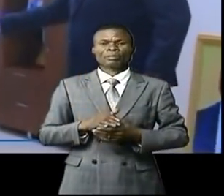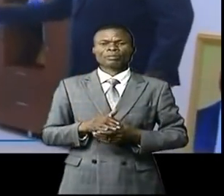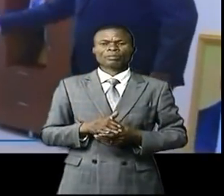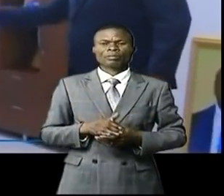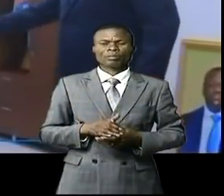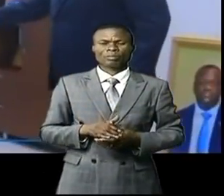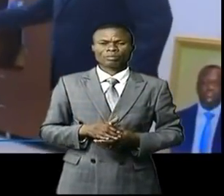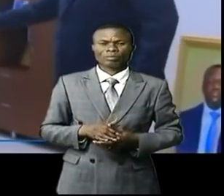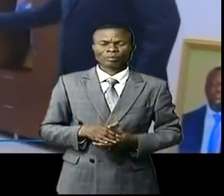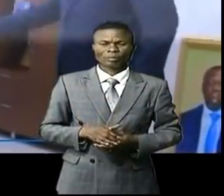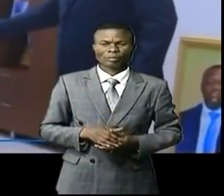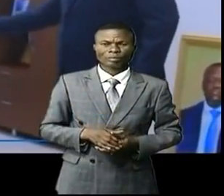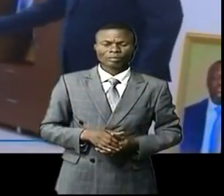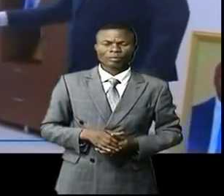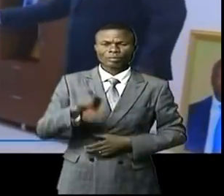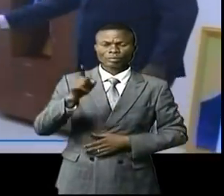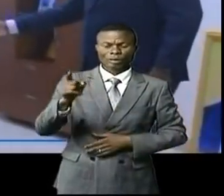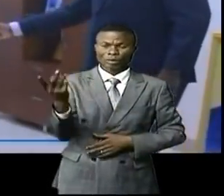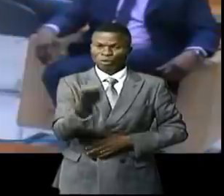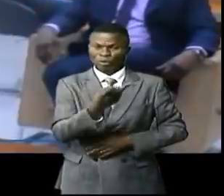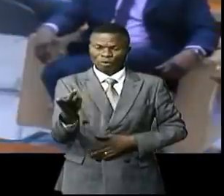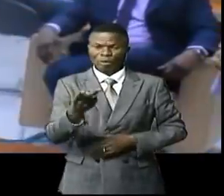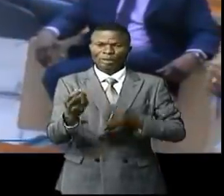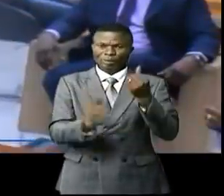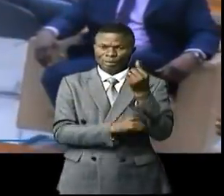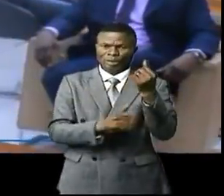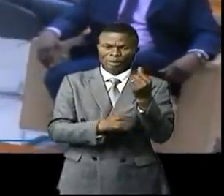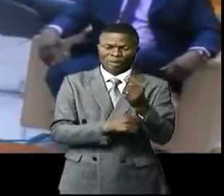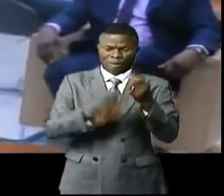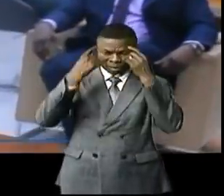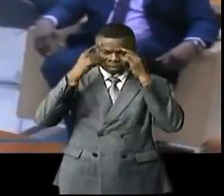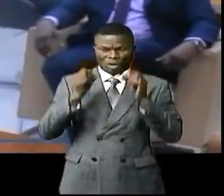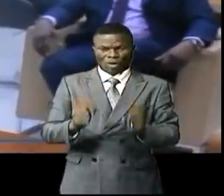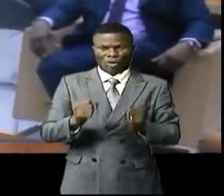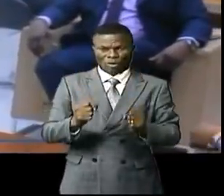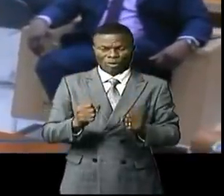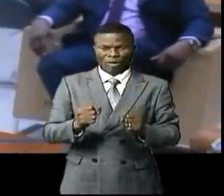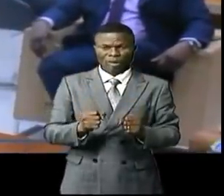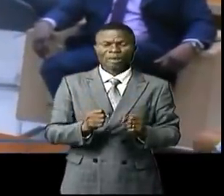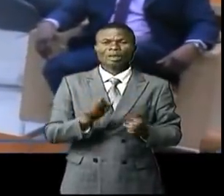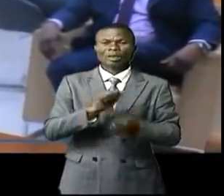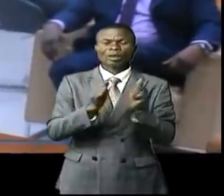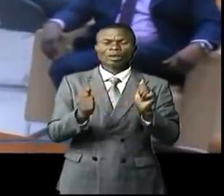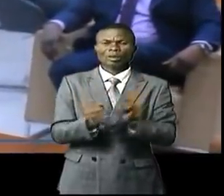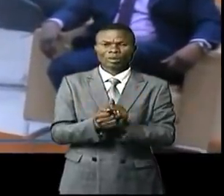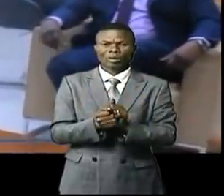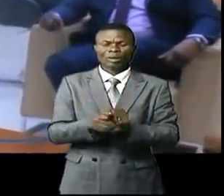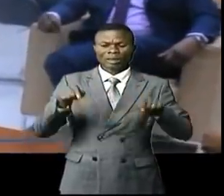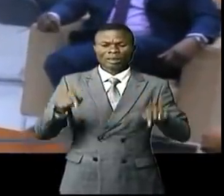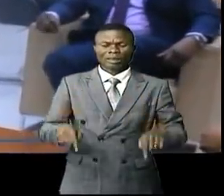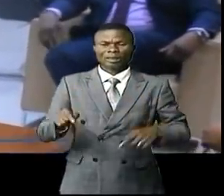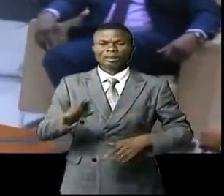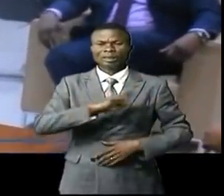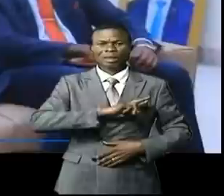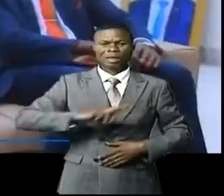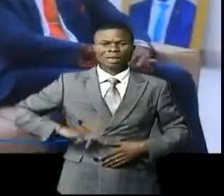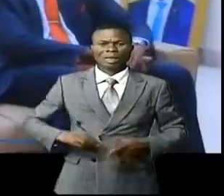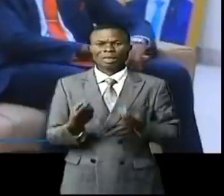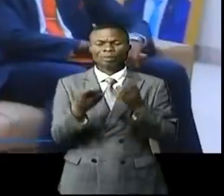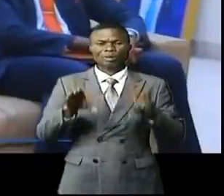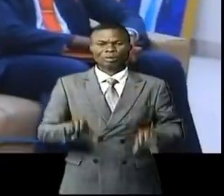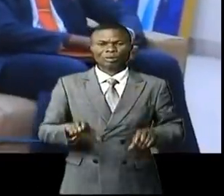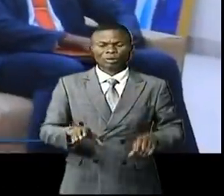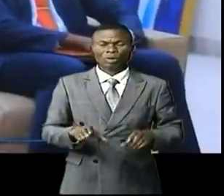Augustin Kibasa Maliba et Sifin Dotif Moyo est très déterminant pour l'avenir du secteur postal en République démocratique du Congo